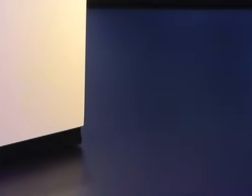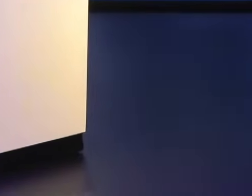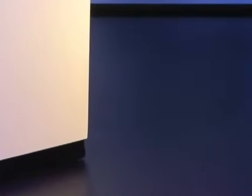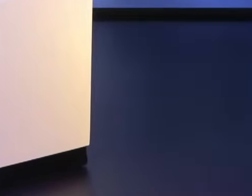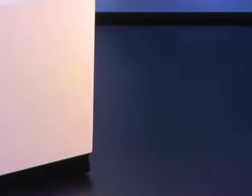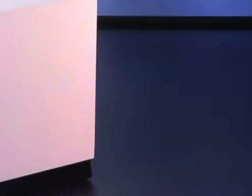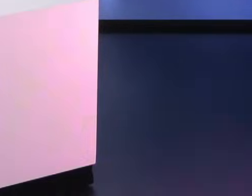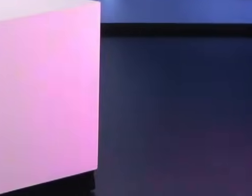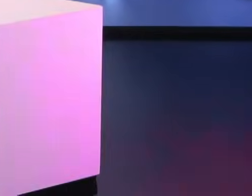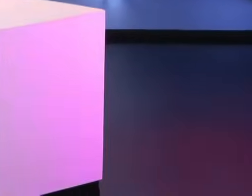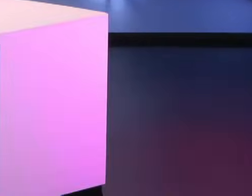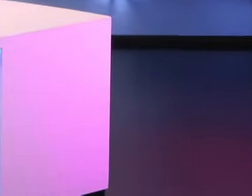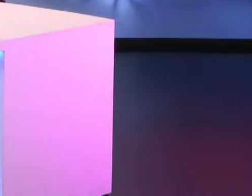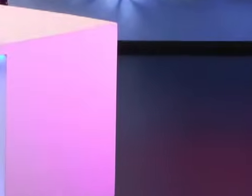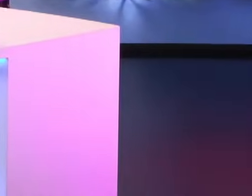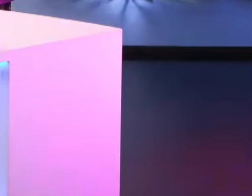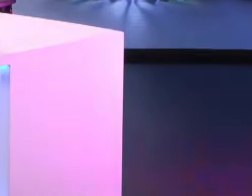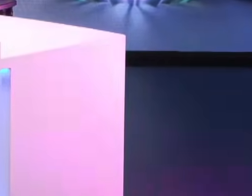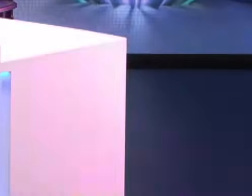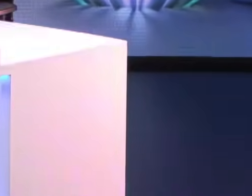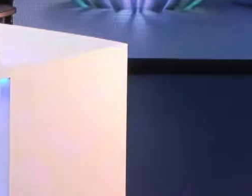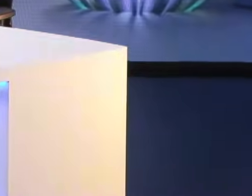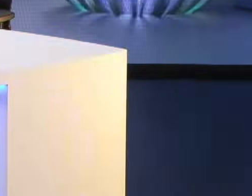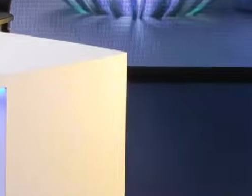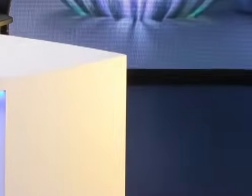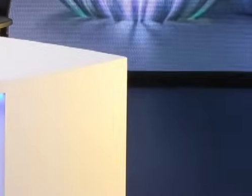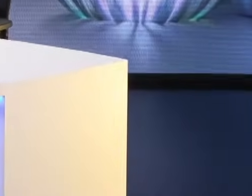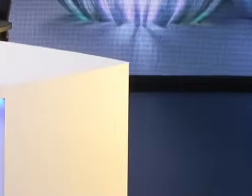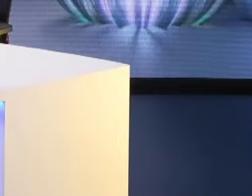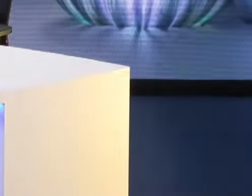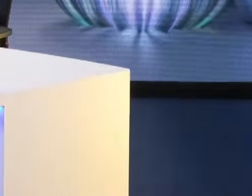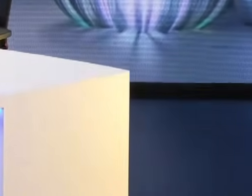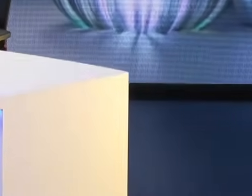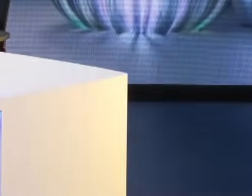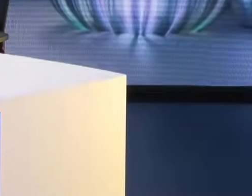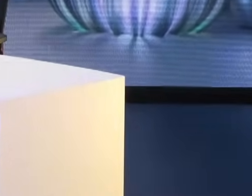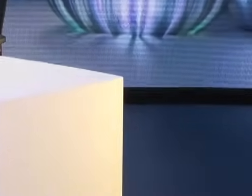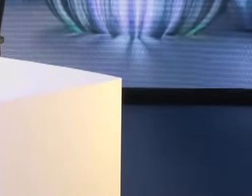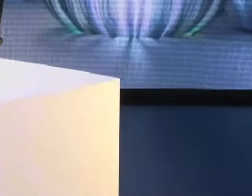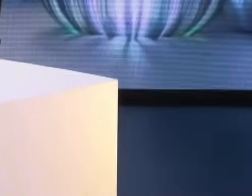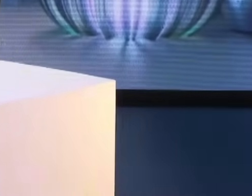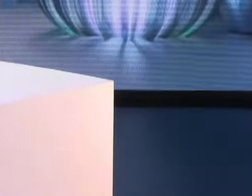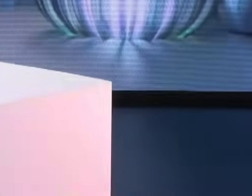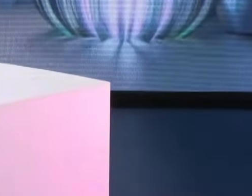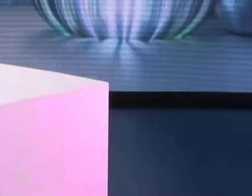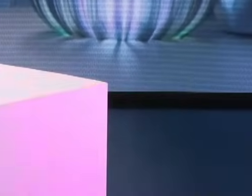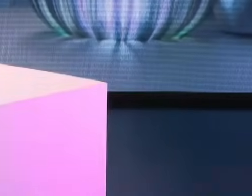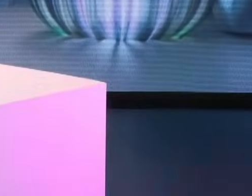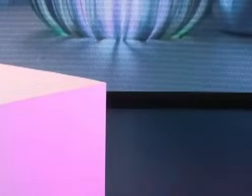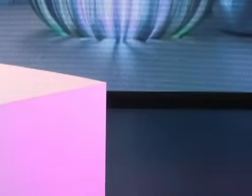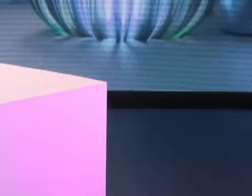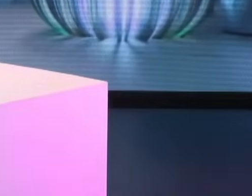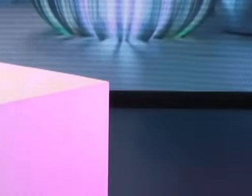Musa, iaitu Yushab bin Num dan juga Kalib, yang juga masih memberi semangat kepada mereka Bani Israel yang